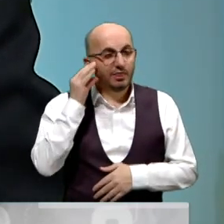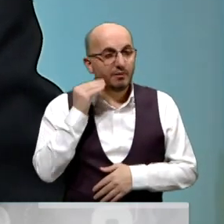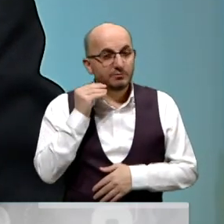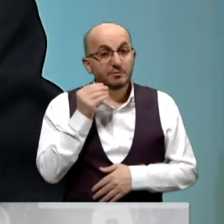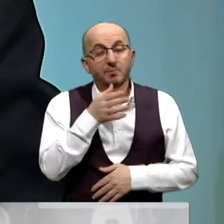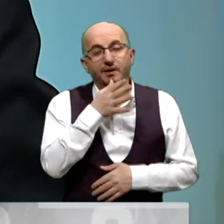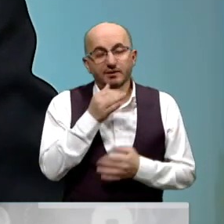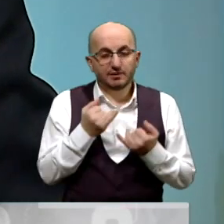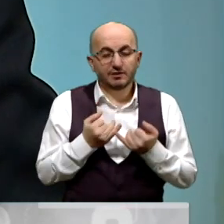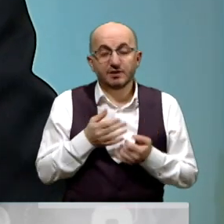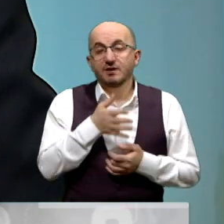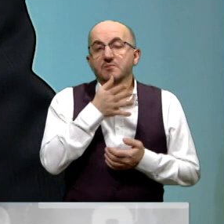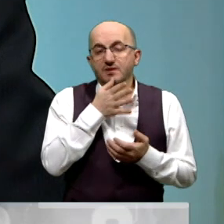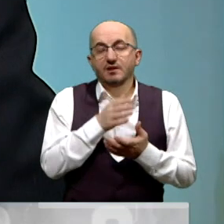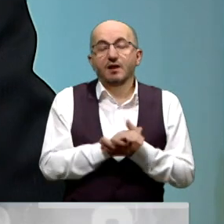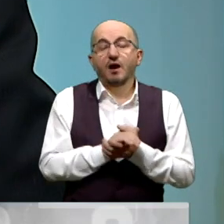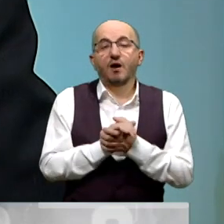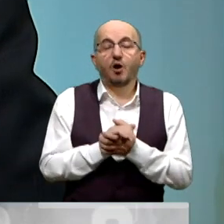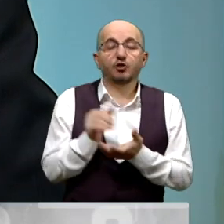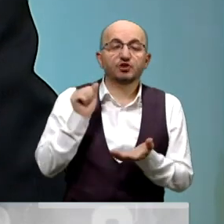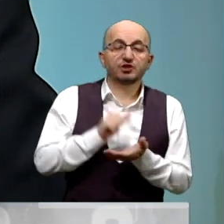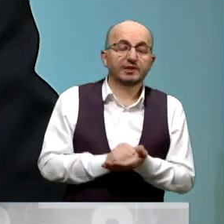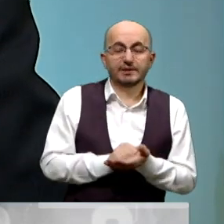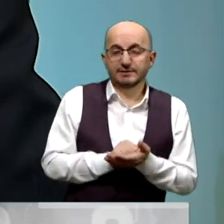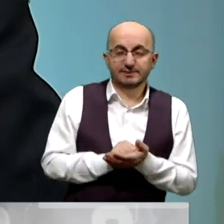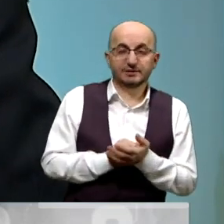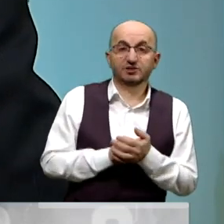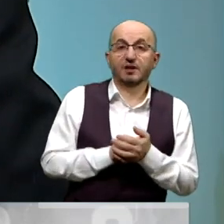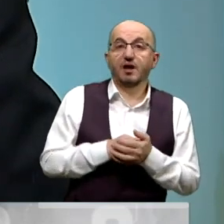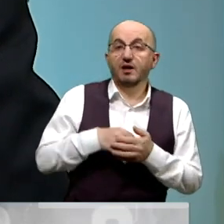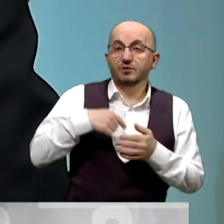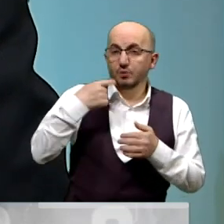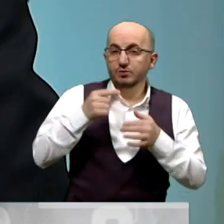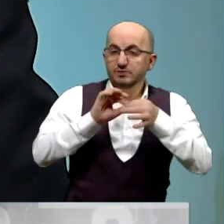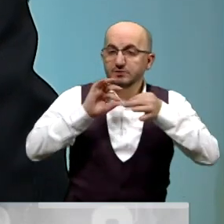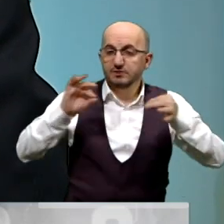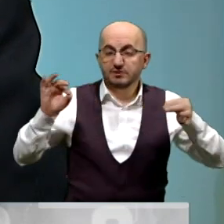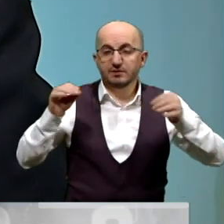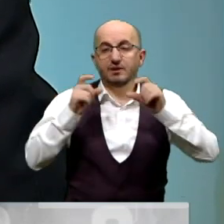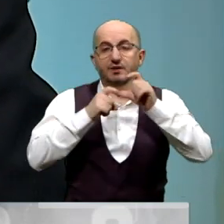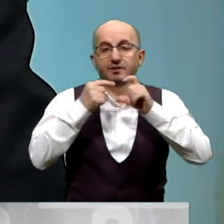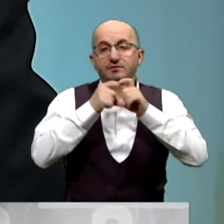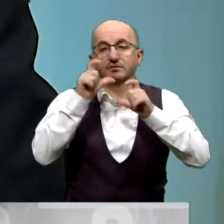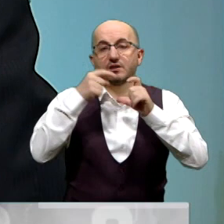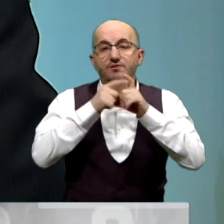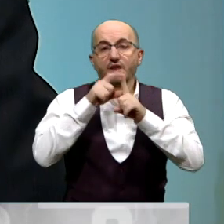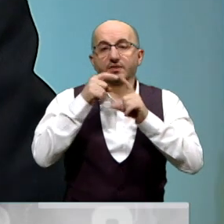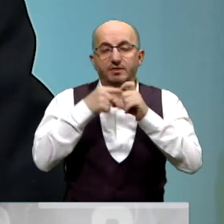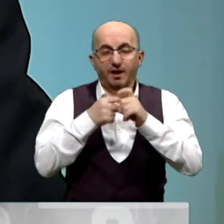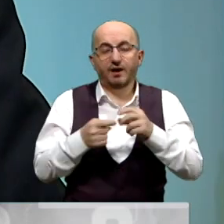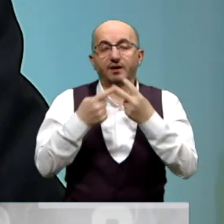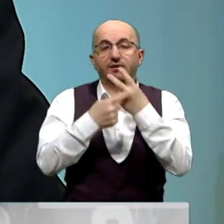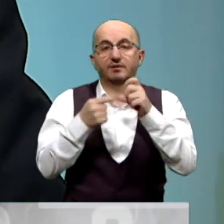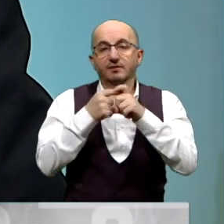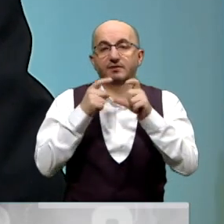Kardeşler de bilirler yine o secdenin geçtiği satırda secede yessüdü gibi bize